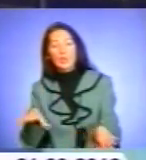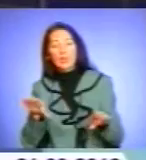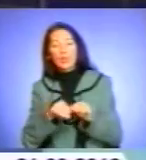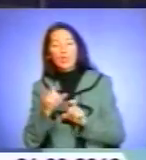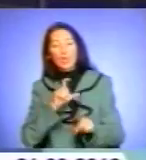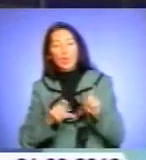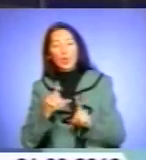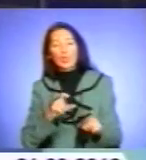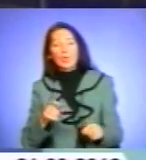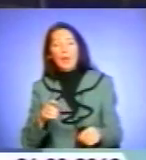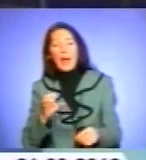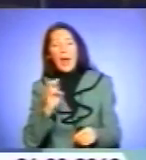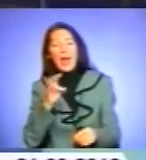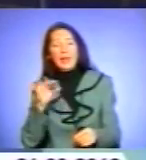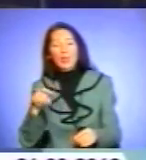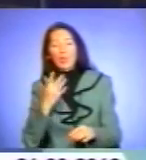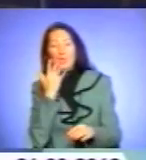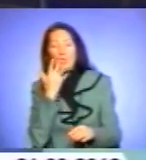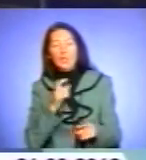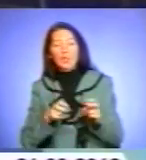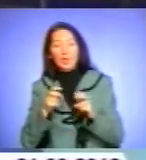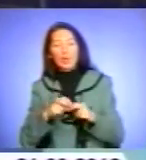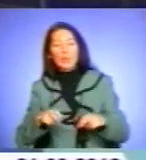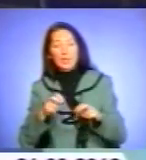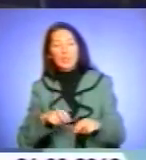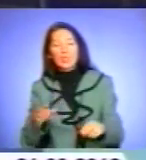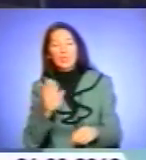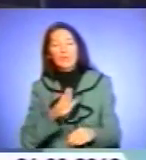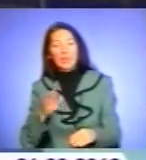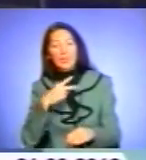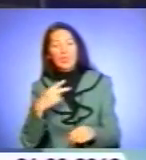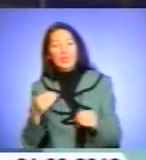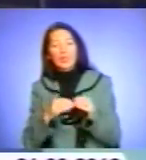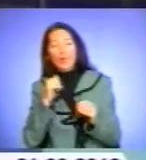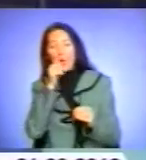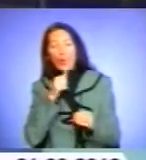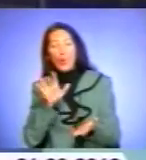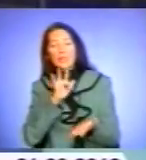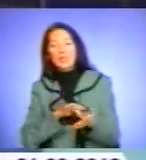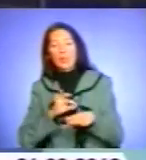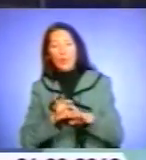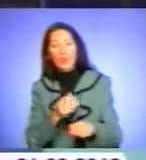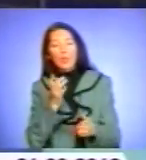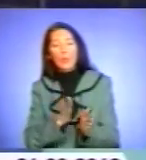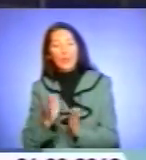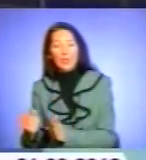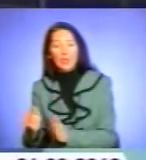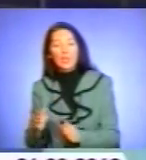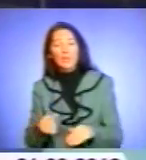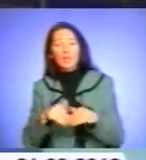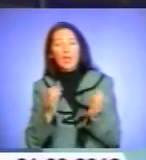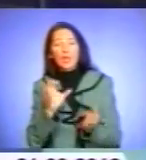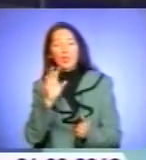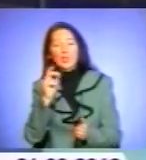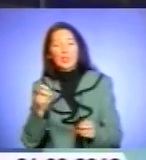та етнонаціональних досліджень з вересня 2010 року Центр проводить періодичне загальнонаціональне моніторингове